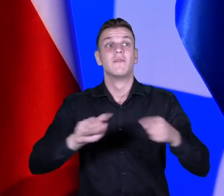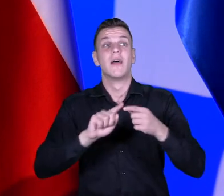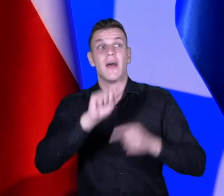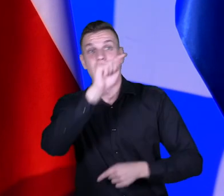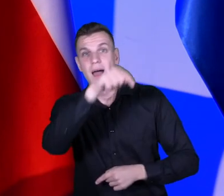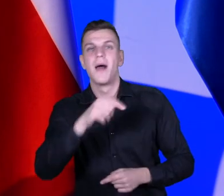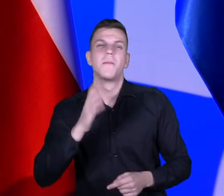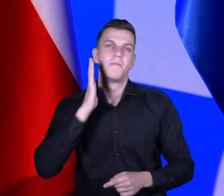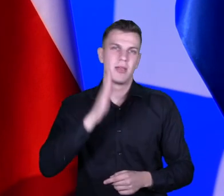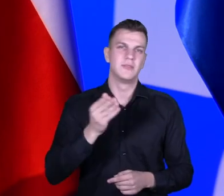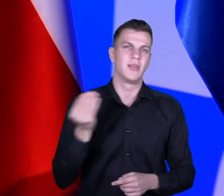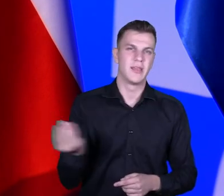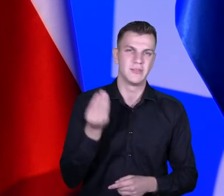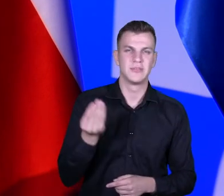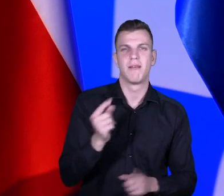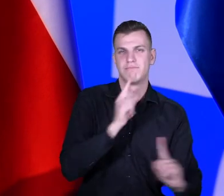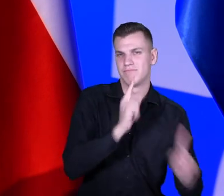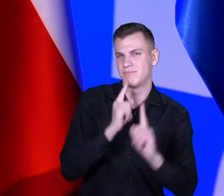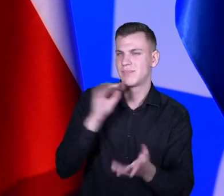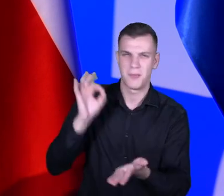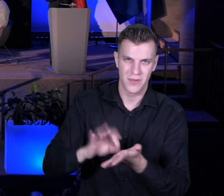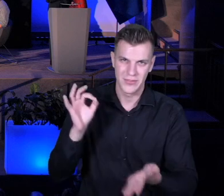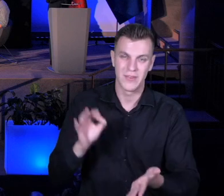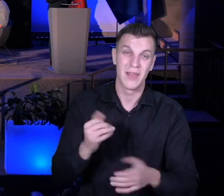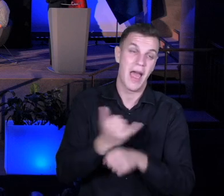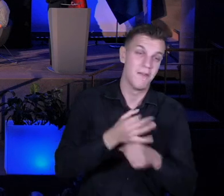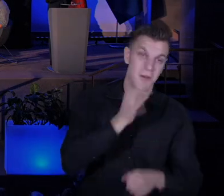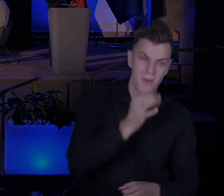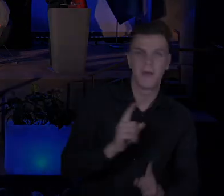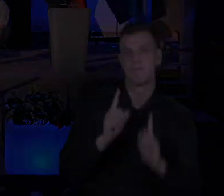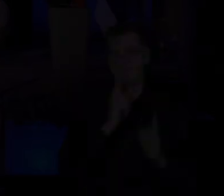o tych rekomendacjach przy kawie podyskutować. Dziękuję bardzo.